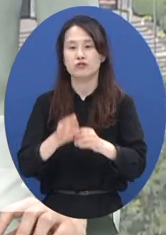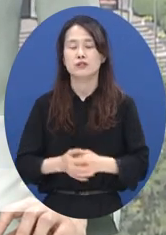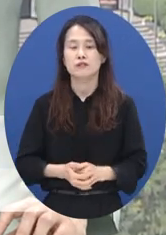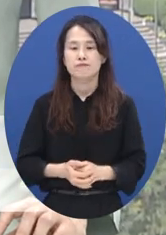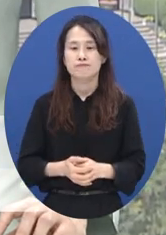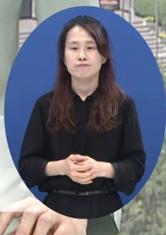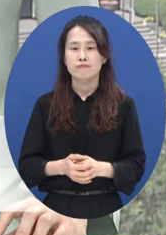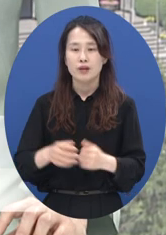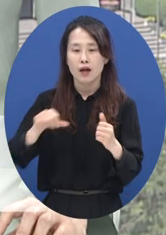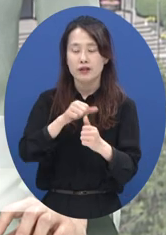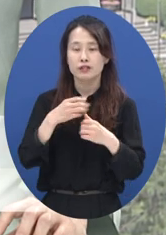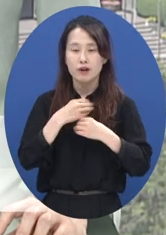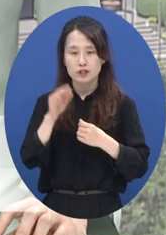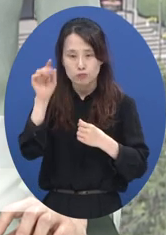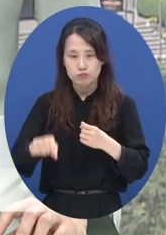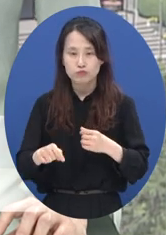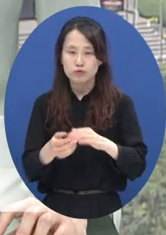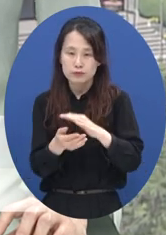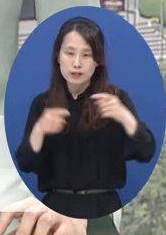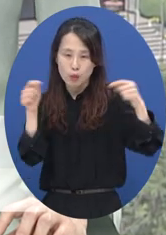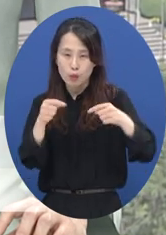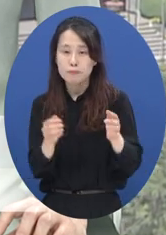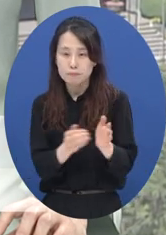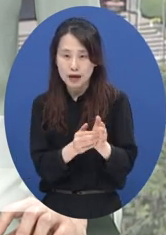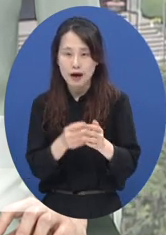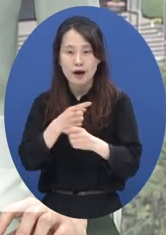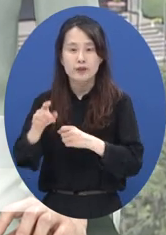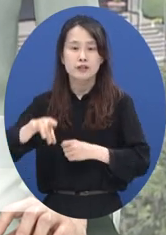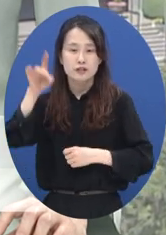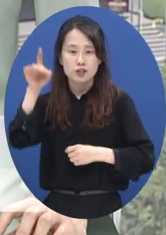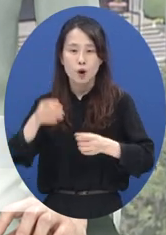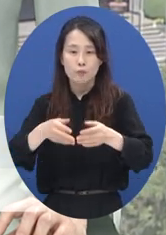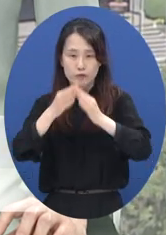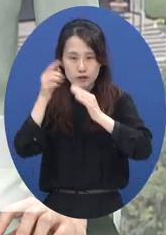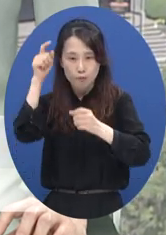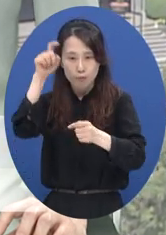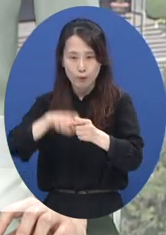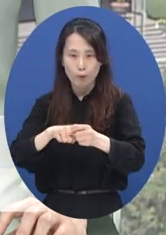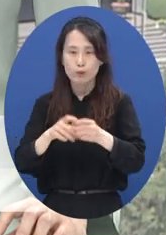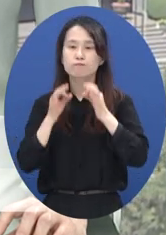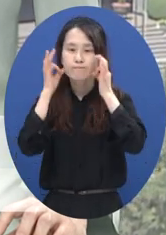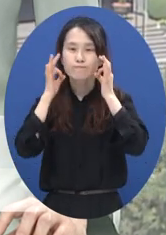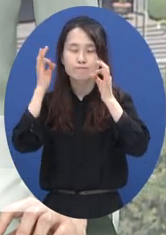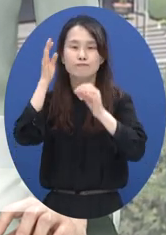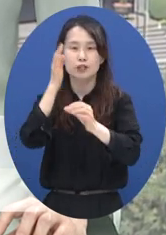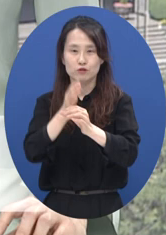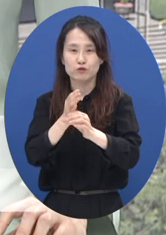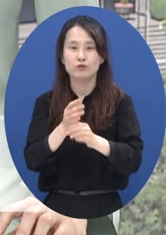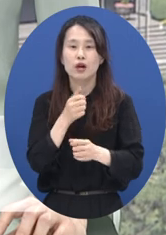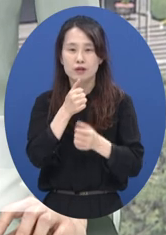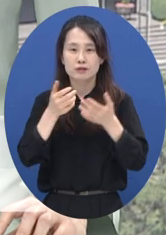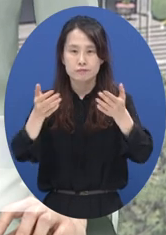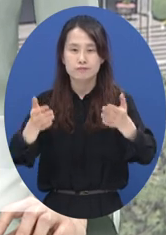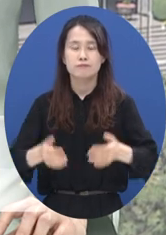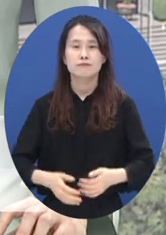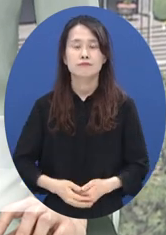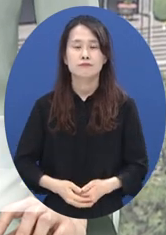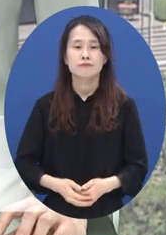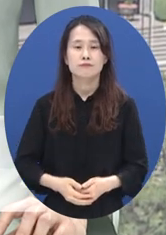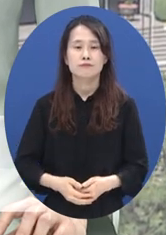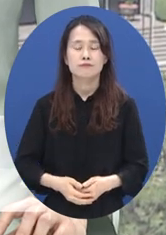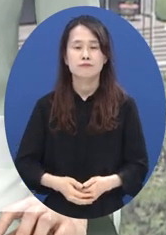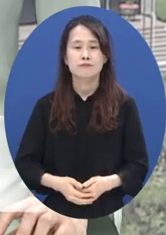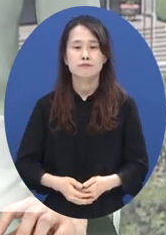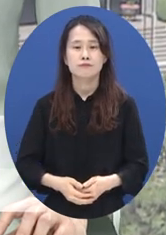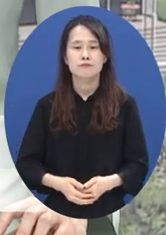끼워졌습니다. 경기도는 행정안전부와 사전 협의를 마치고 내년 상반기 설립을 목표로 박차를 가하고 있습니다. 최창순